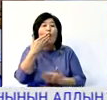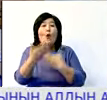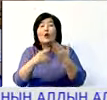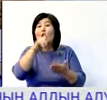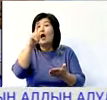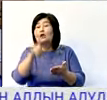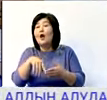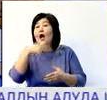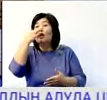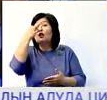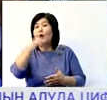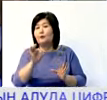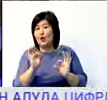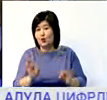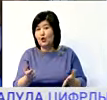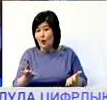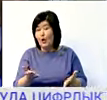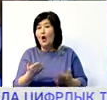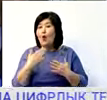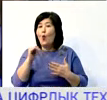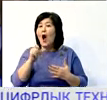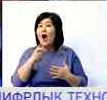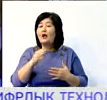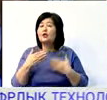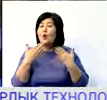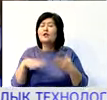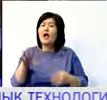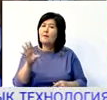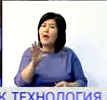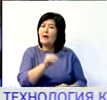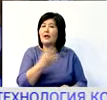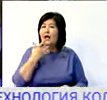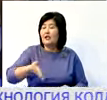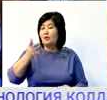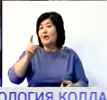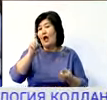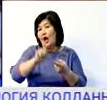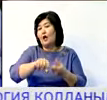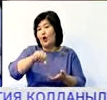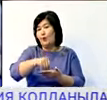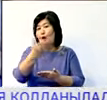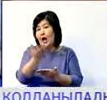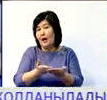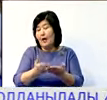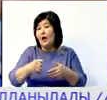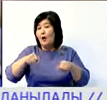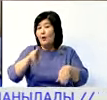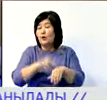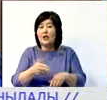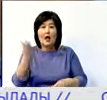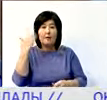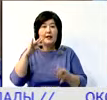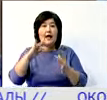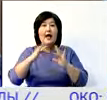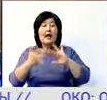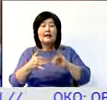сауалға қайтарар дұрыс жауабы, уағызды оқу мақамы, бәрі-бәрі семинарға арқау болған мәселелер. Құқық қорғаушылар былтыр